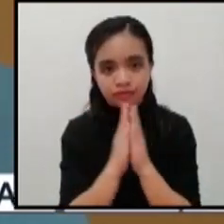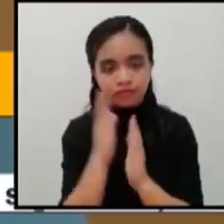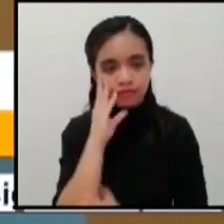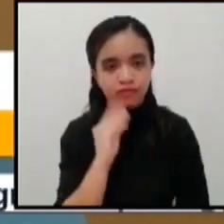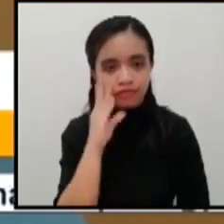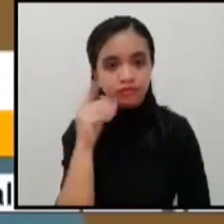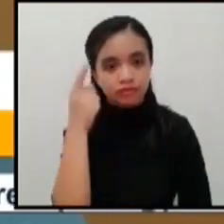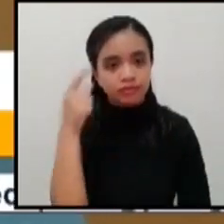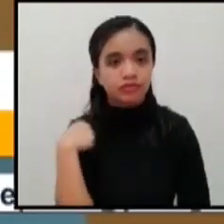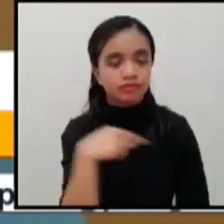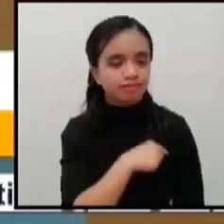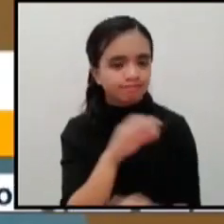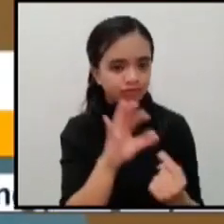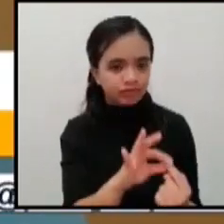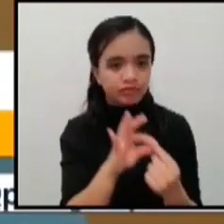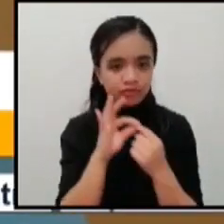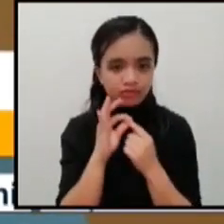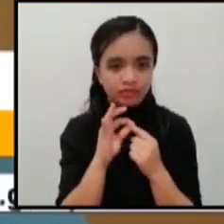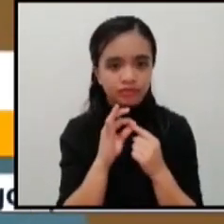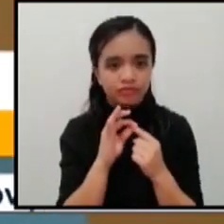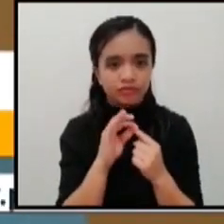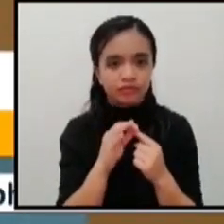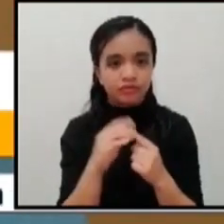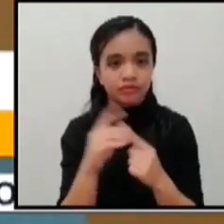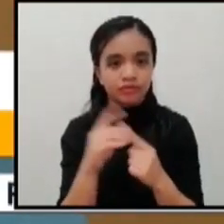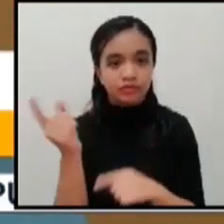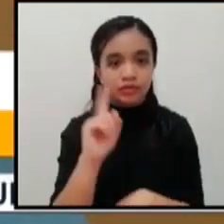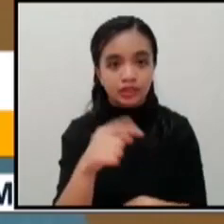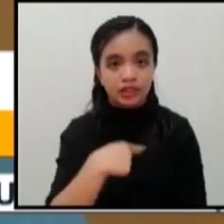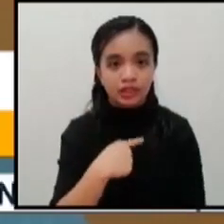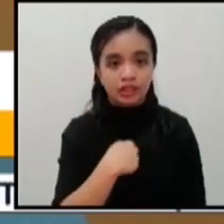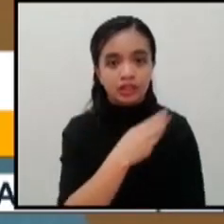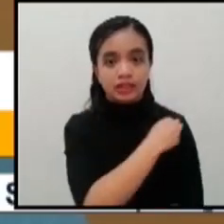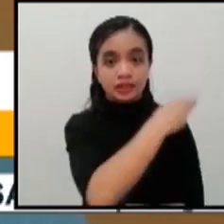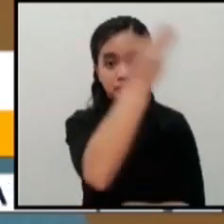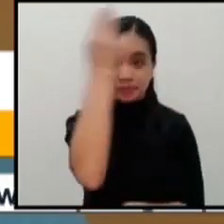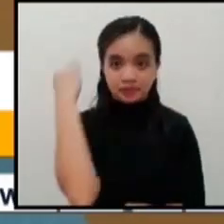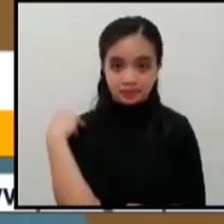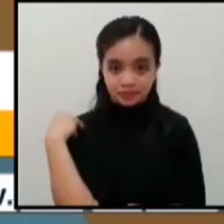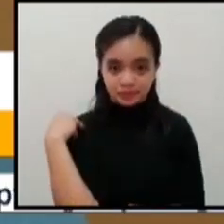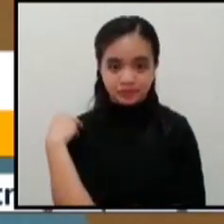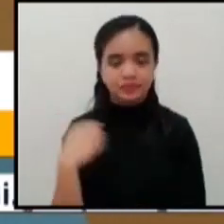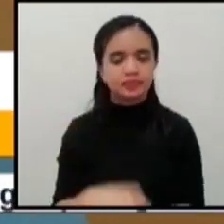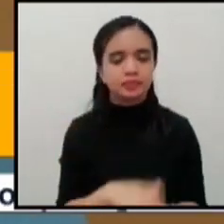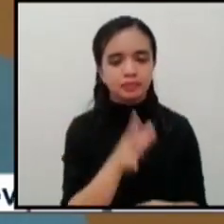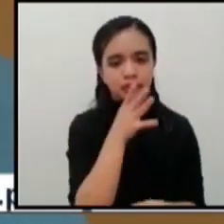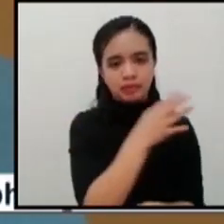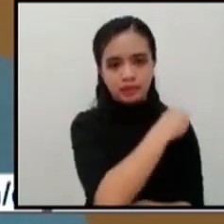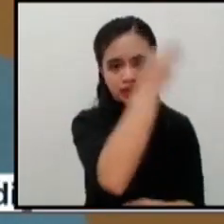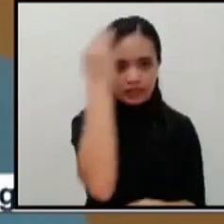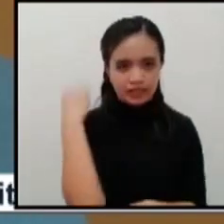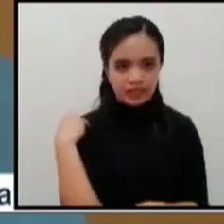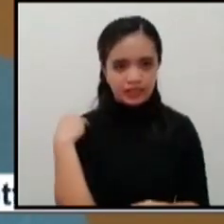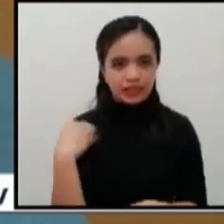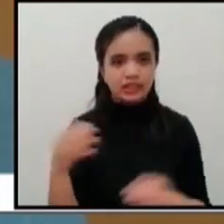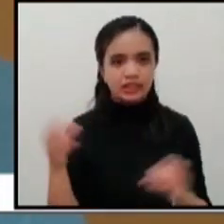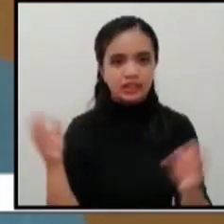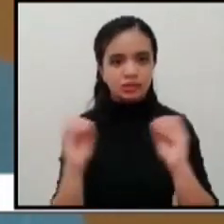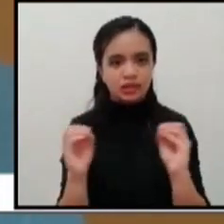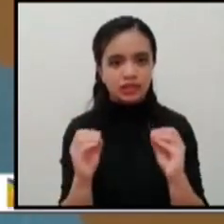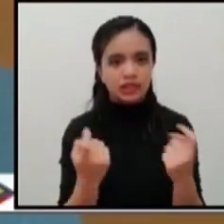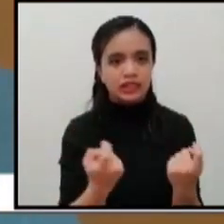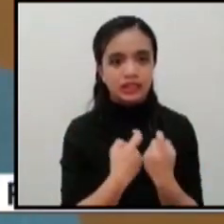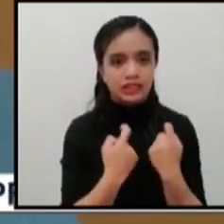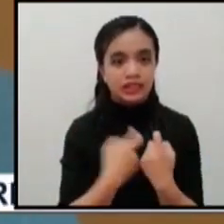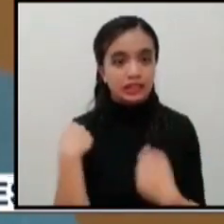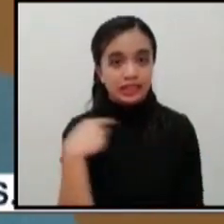na po ang ginaganapan ko po is bilang Maria, si Mama Mary po, kasi walang bahid na kasalanan. So tayo po bilang individual na